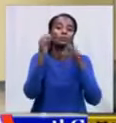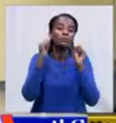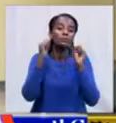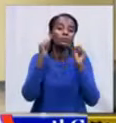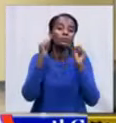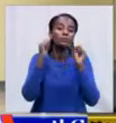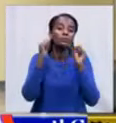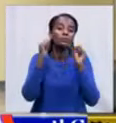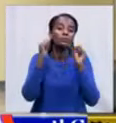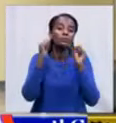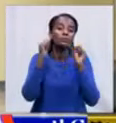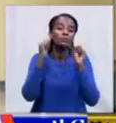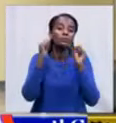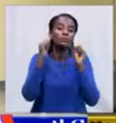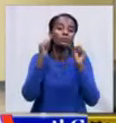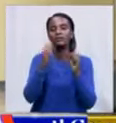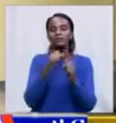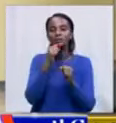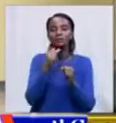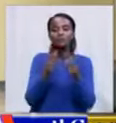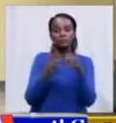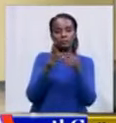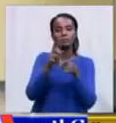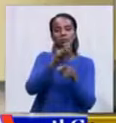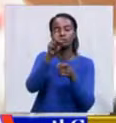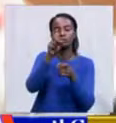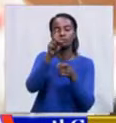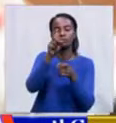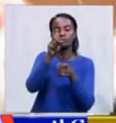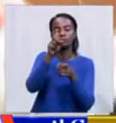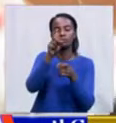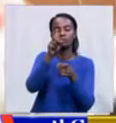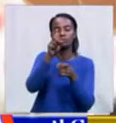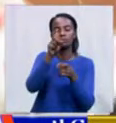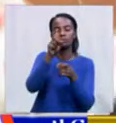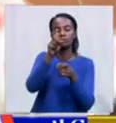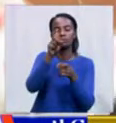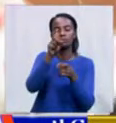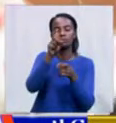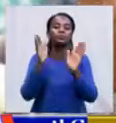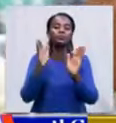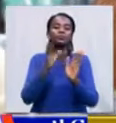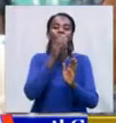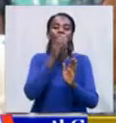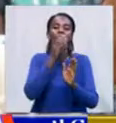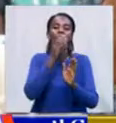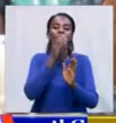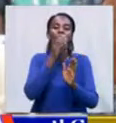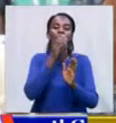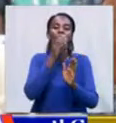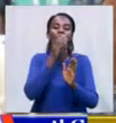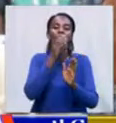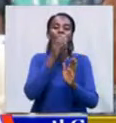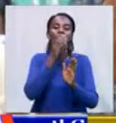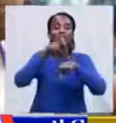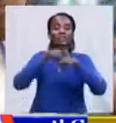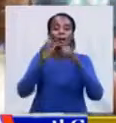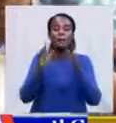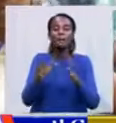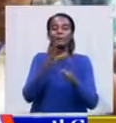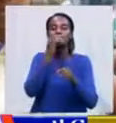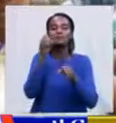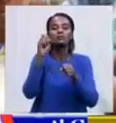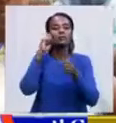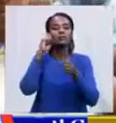ሎጂክ ሊሆን አይችልም። ከተቋረጠ ነው ጥያቄ ማቅረብ ያለባቸው። አዲስ በተፈቀደው የጄጄ መዋቅር መሰረት ግዚያዊ ሰራተኞችን ጨምሮ